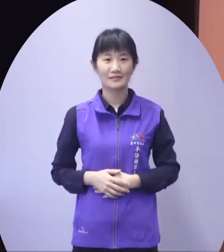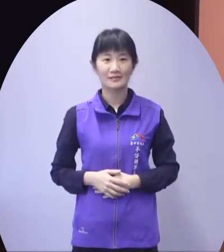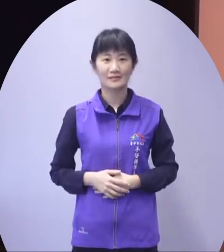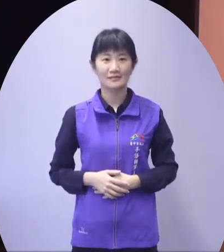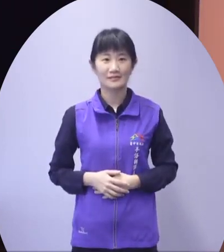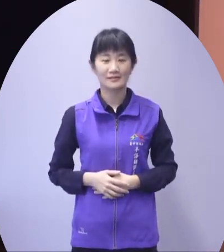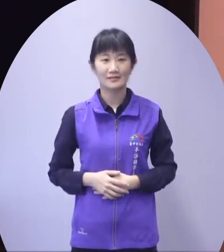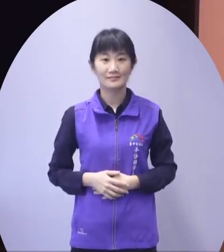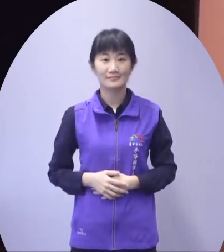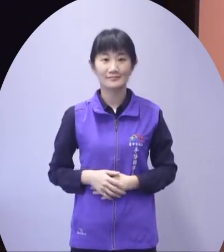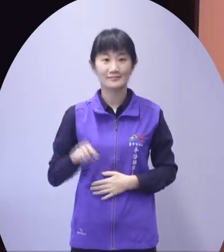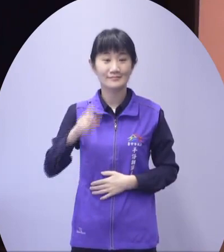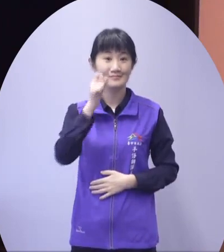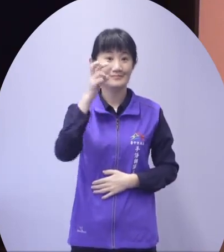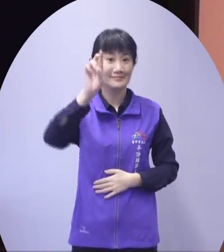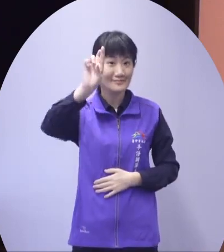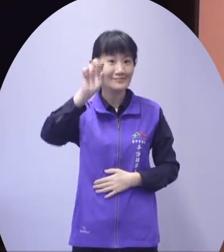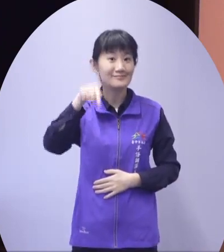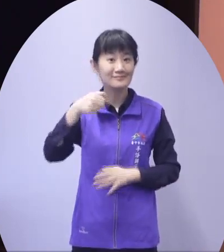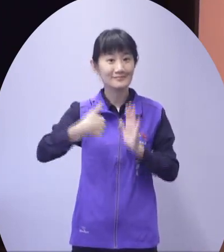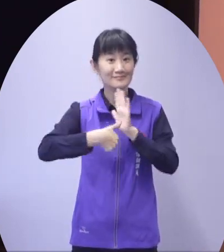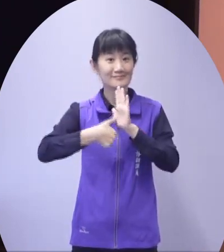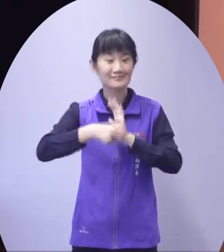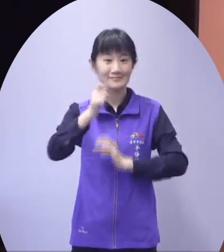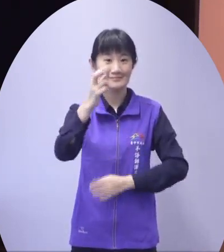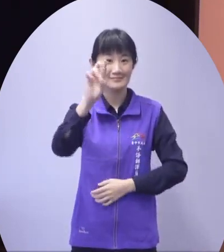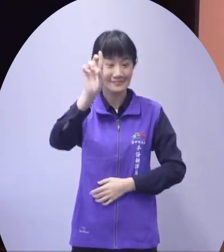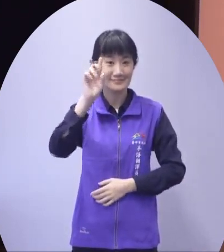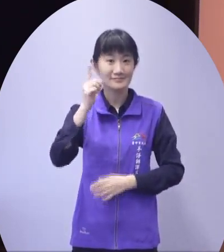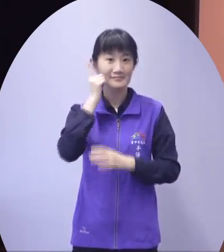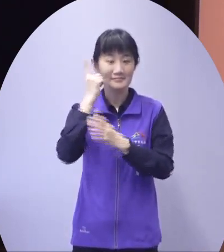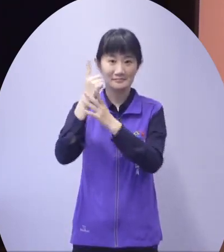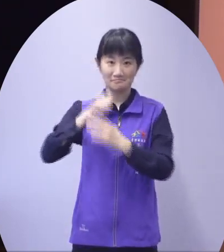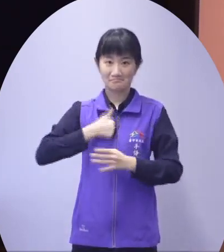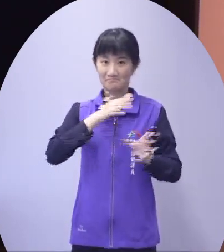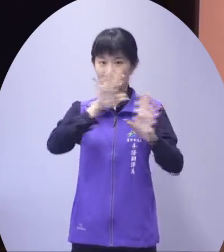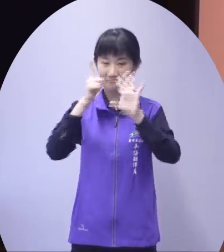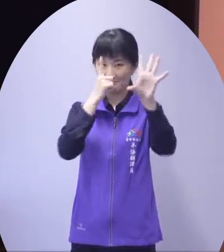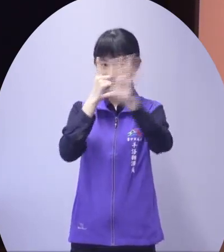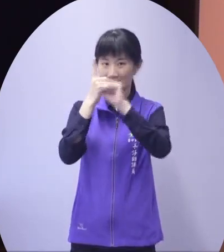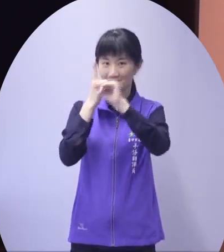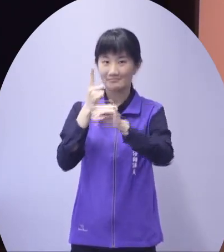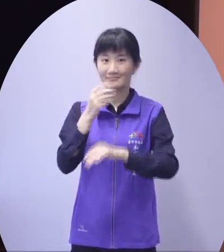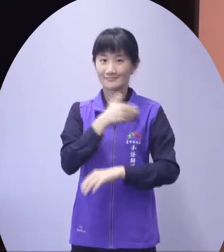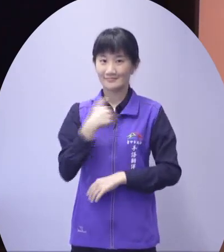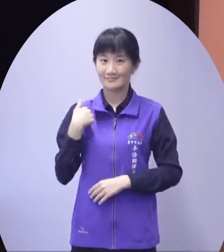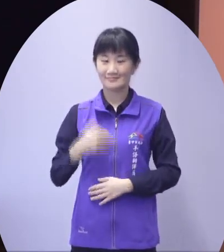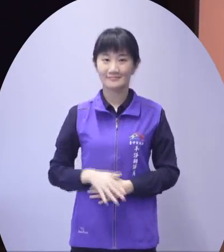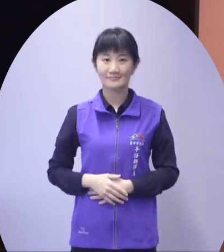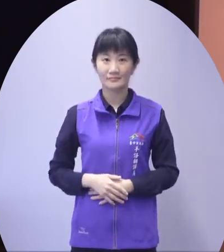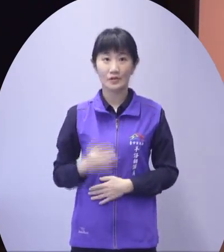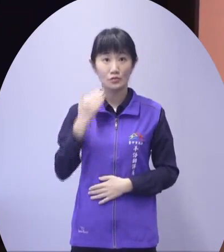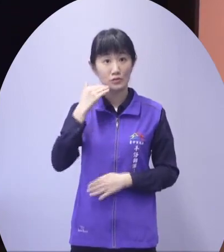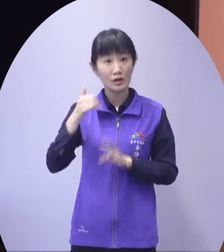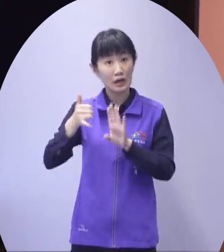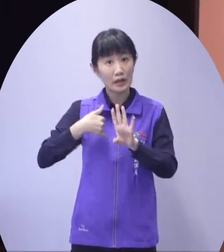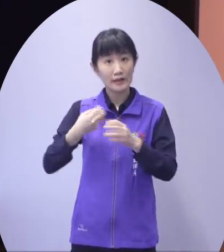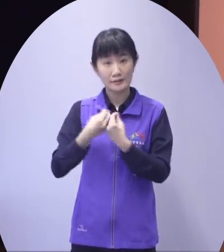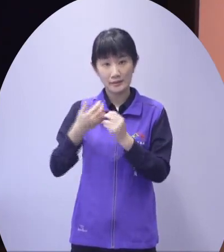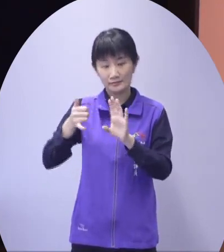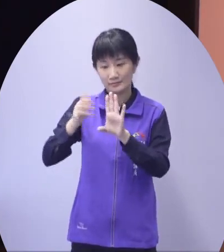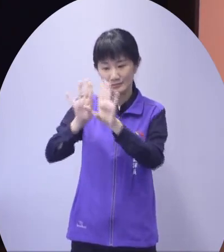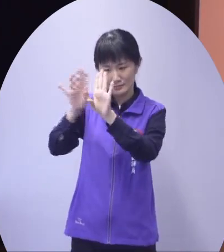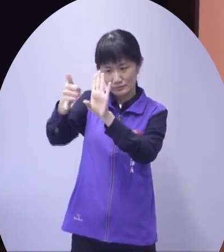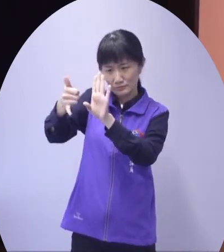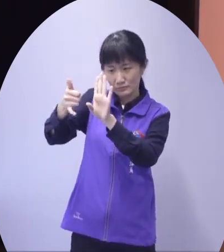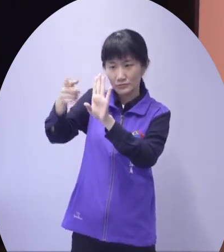了。那这个就是 AR 扩增实境的一个这个观展方式。好，要离开的话呢，也是只要点回去就